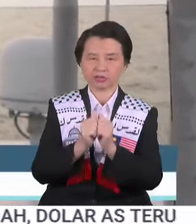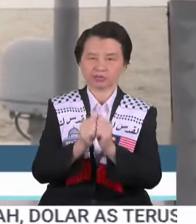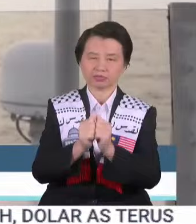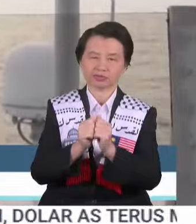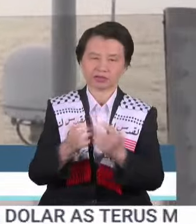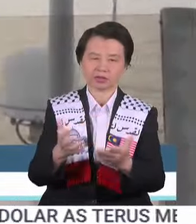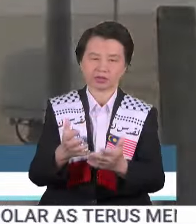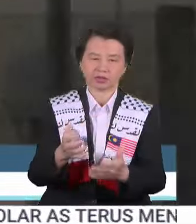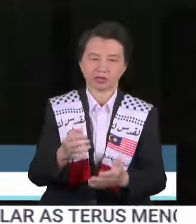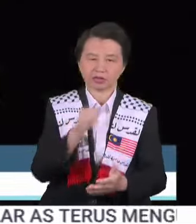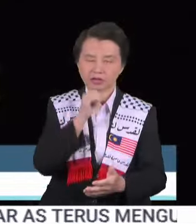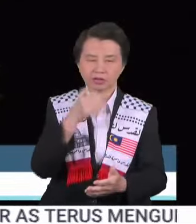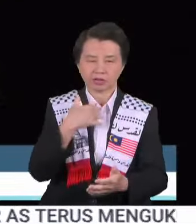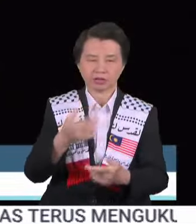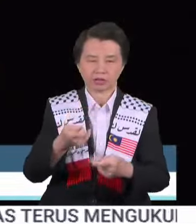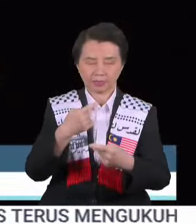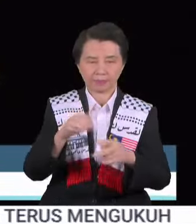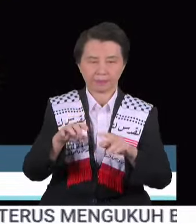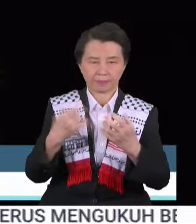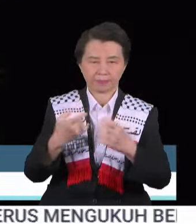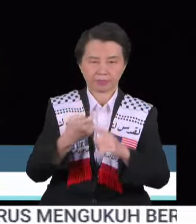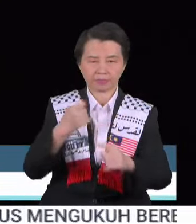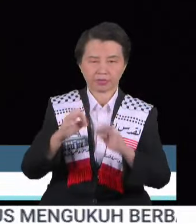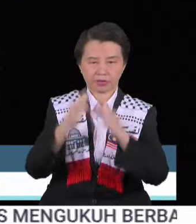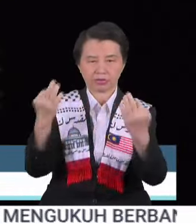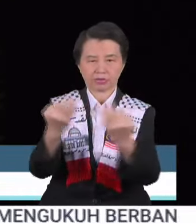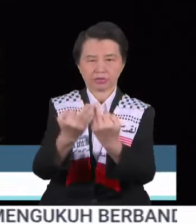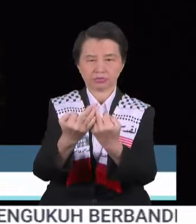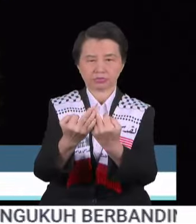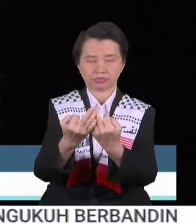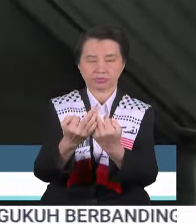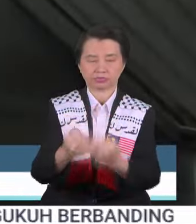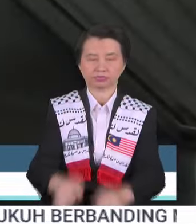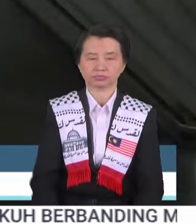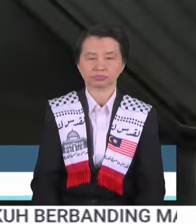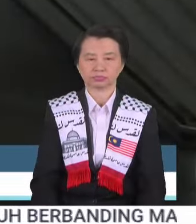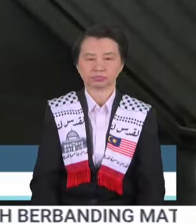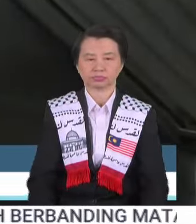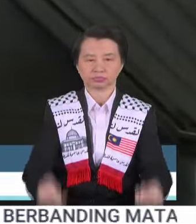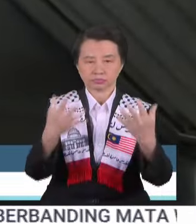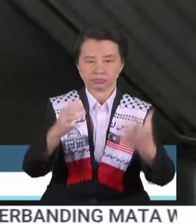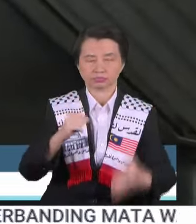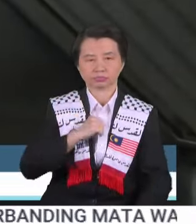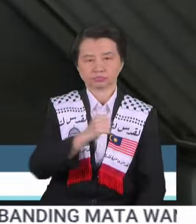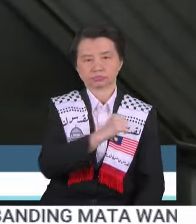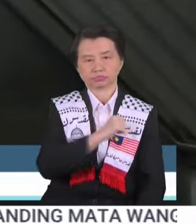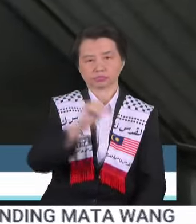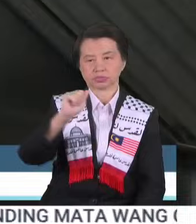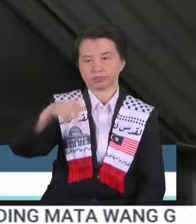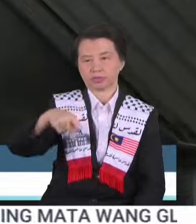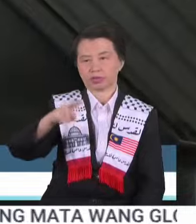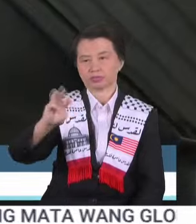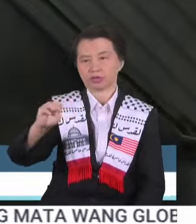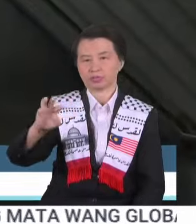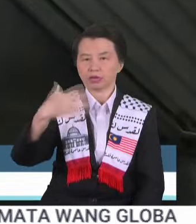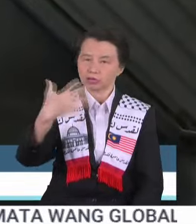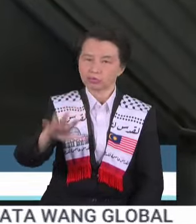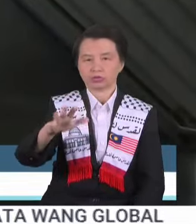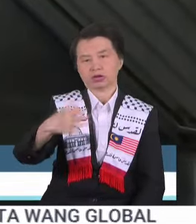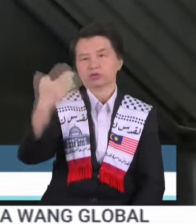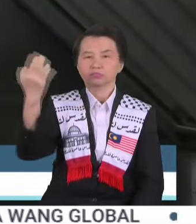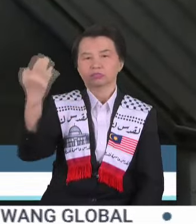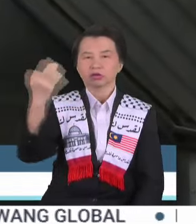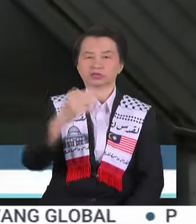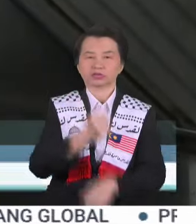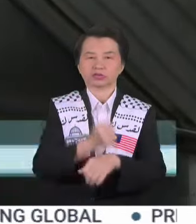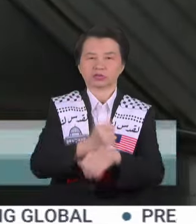pasal tak bagi orang rasa terasing daripada keluarga lah. So kami akan celebrate as a family. Kebanyakan daripada anggota APMM ni sudah terbiasa